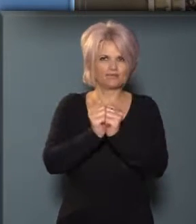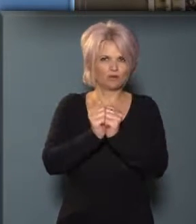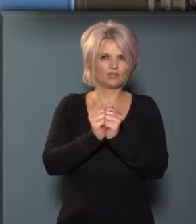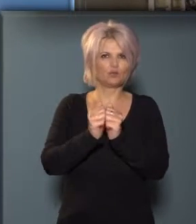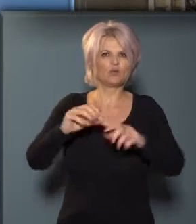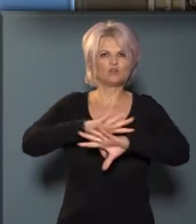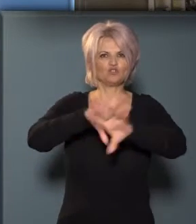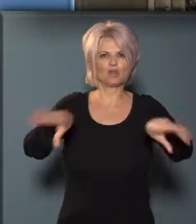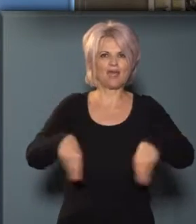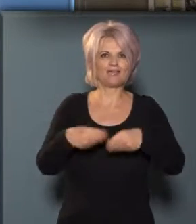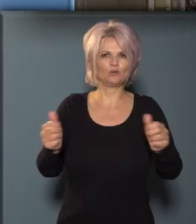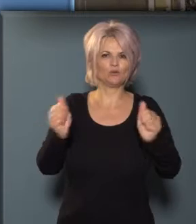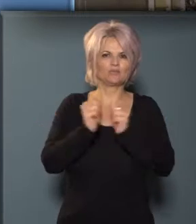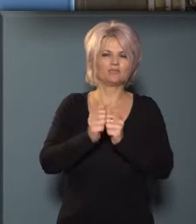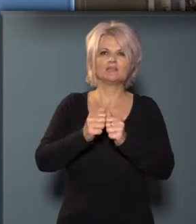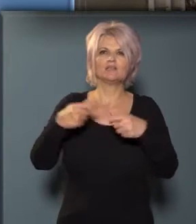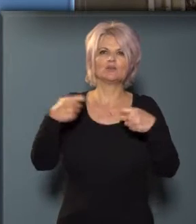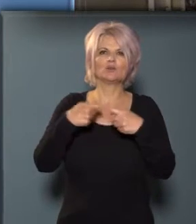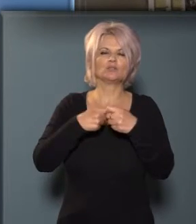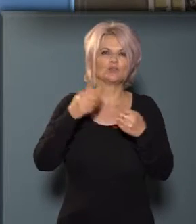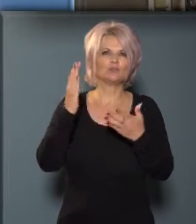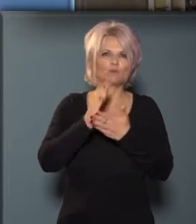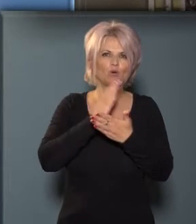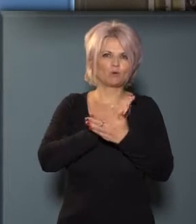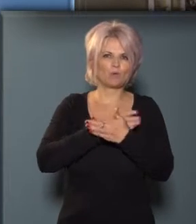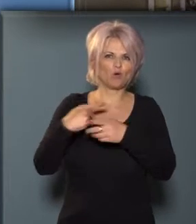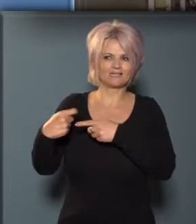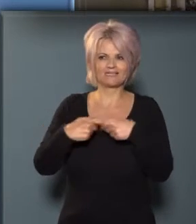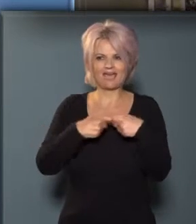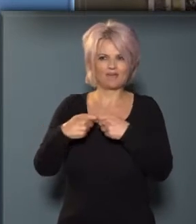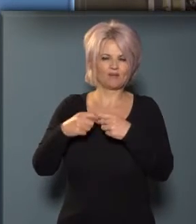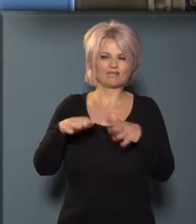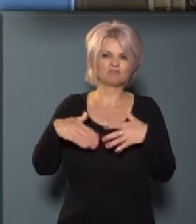egy-egy családnak, hiszen közös programokat lehet vele szervezni, közös